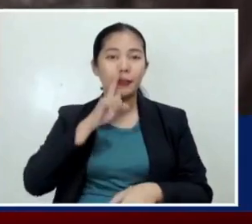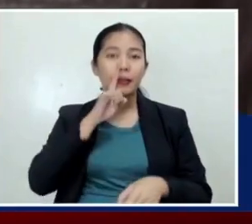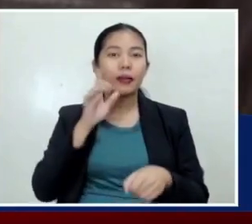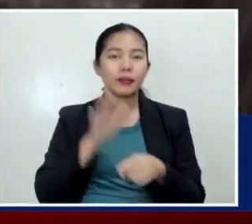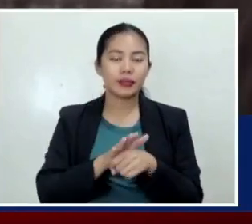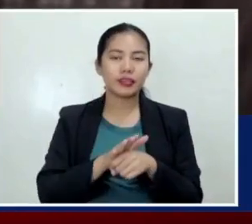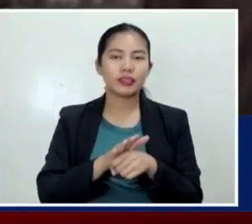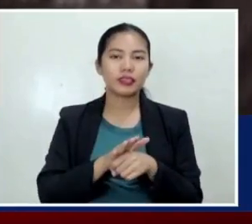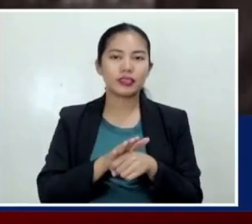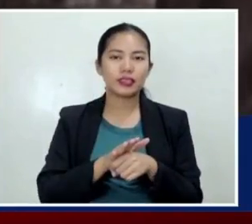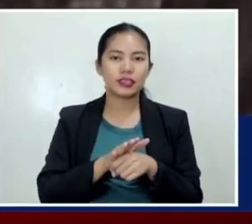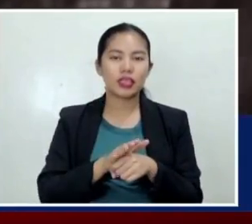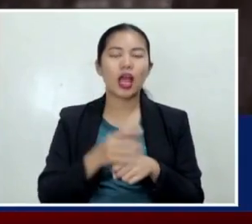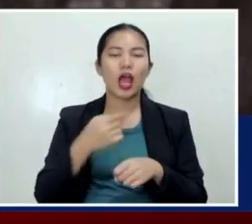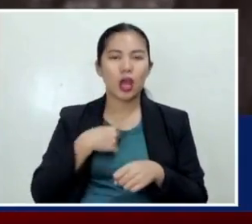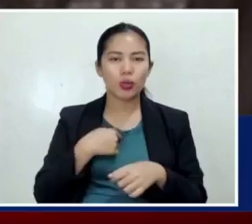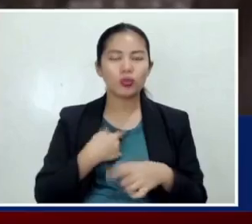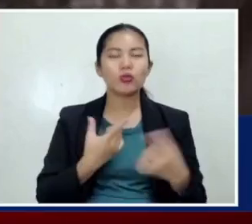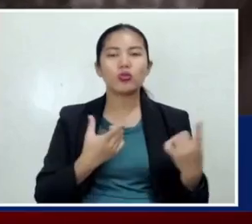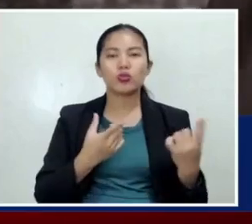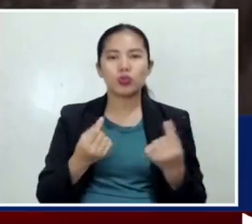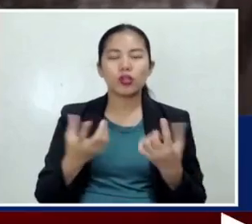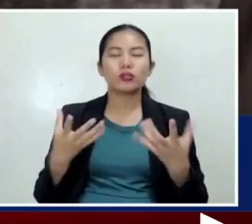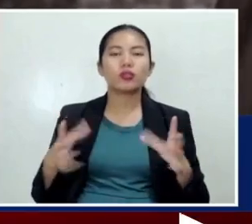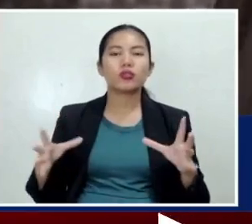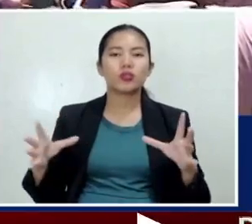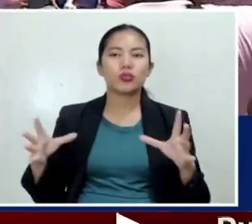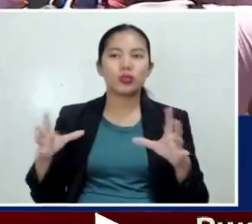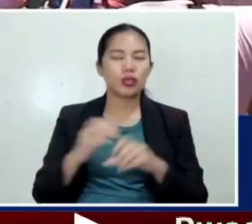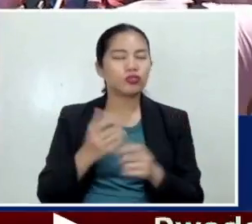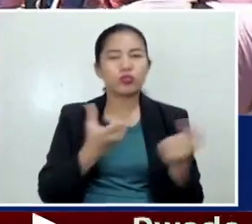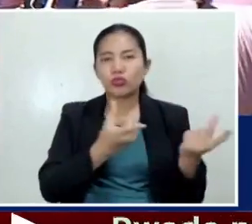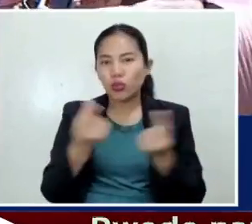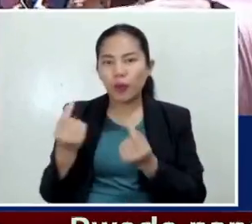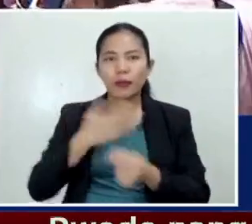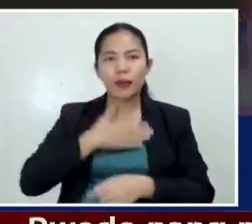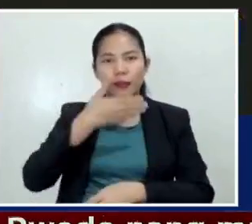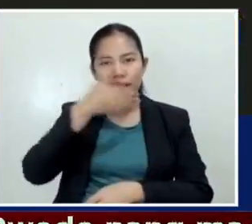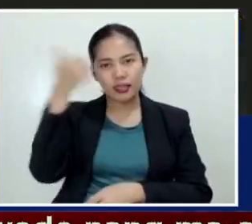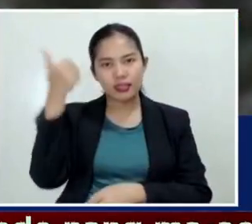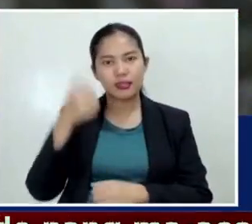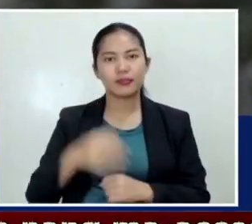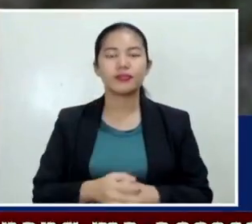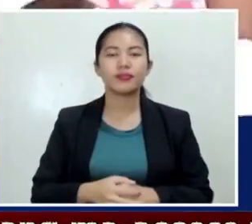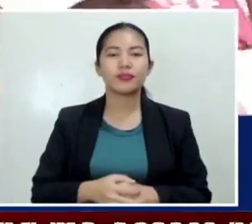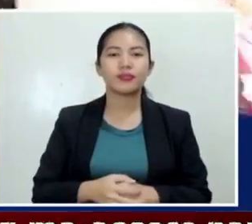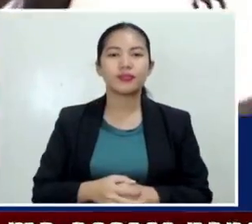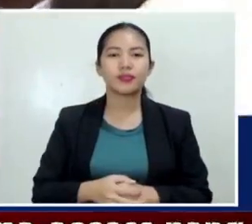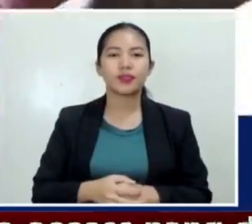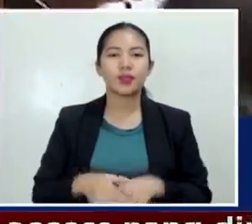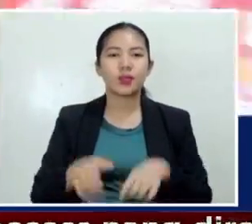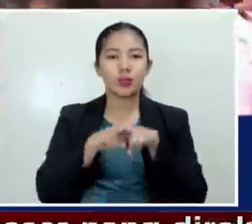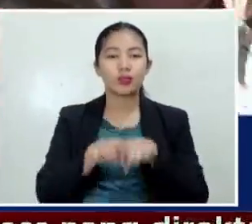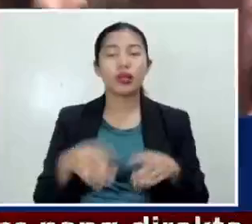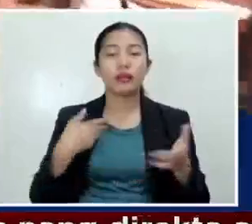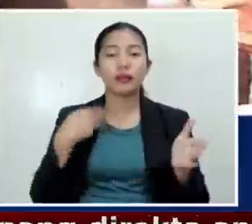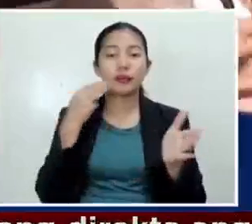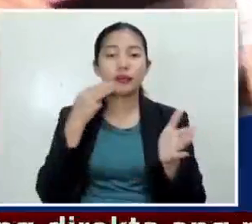talagang tatapusin ko to, gagawin ko yung lahat. May mensahe rin siya sa mga